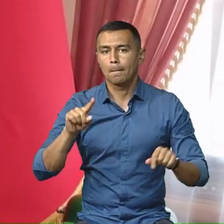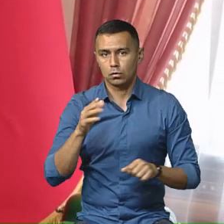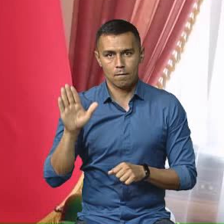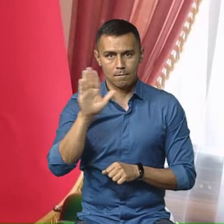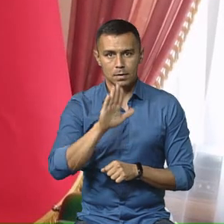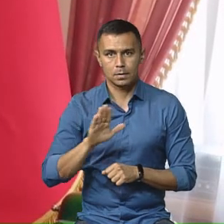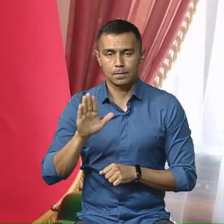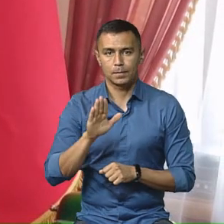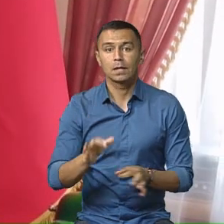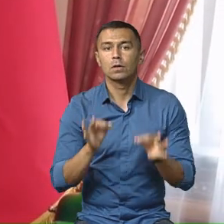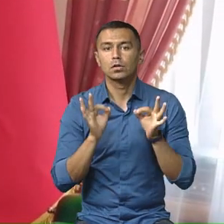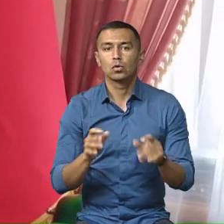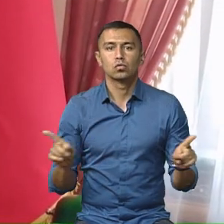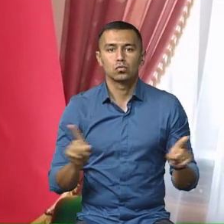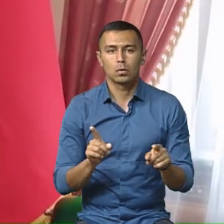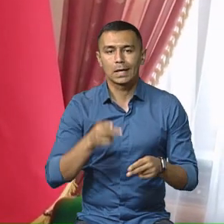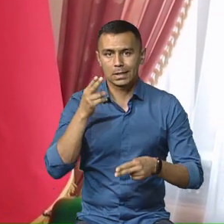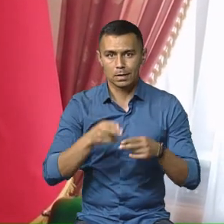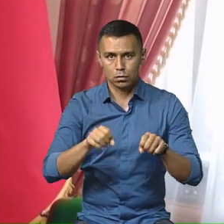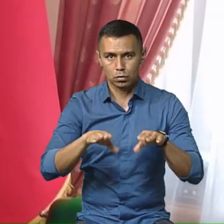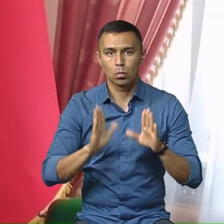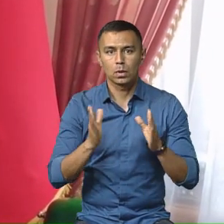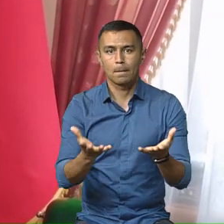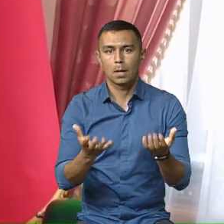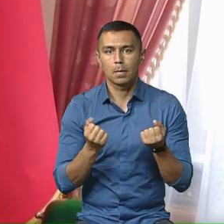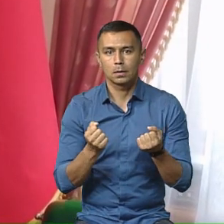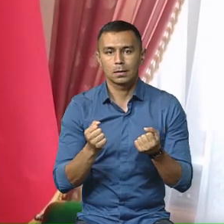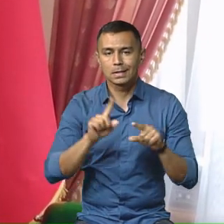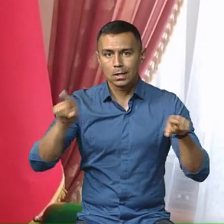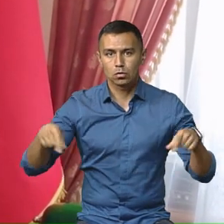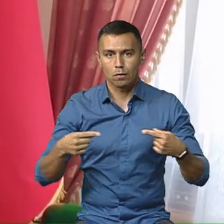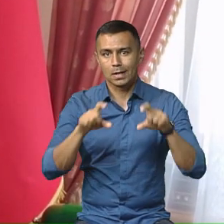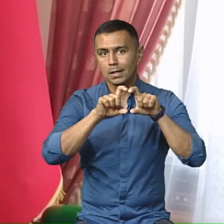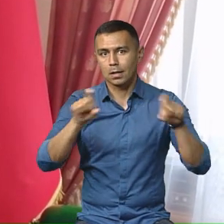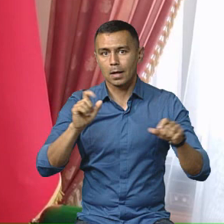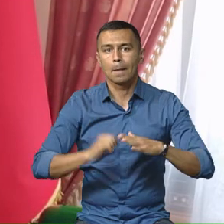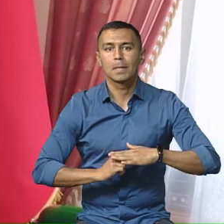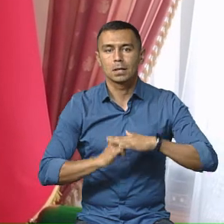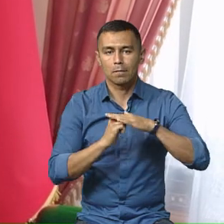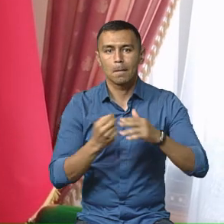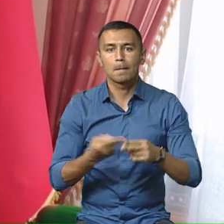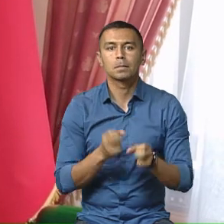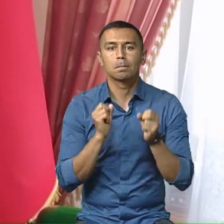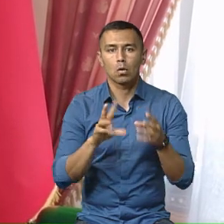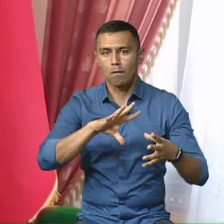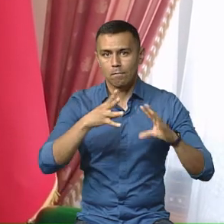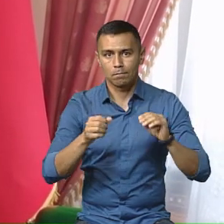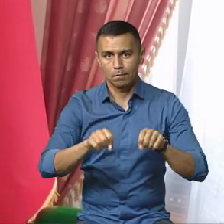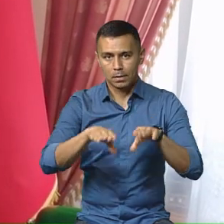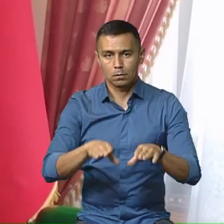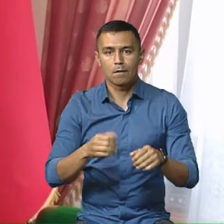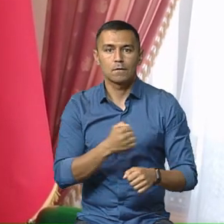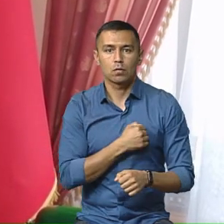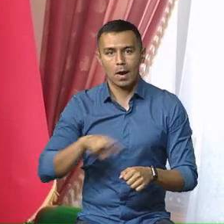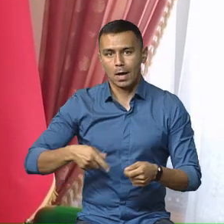вересня. Звичайно, що кінцеве рішення буде приймати засновник закладу на підставі безпекового висновку військової